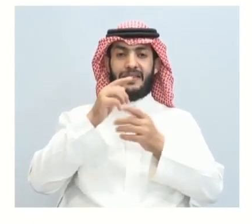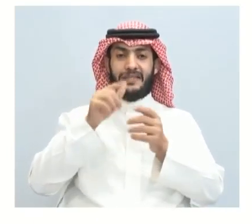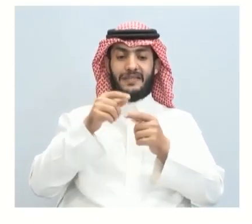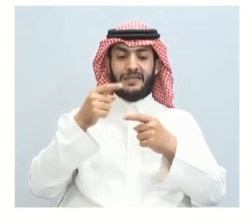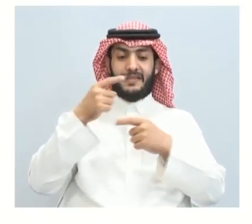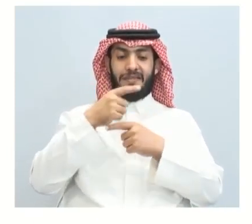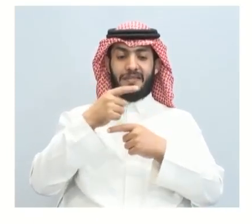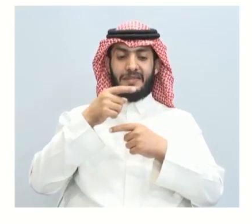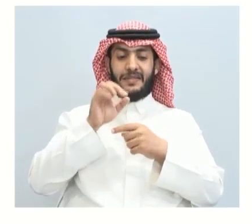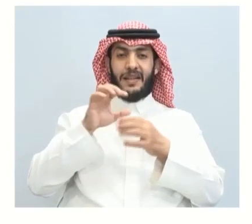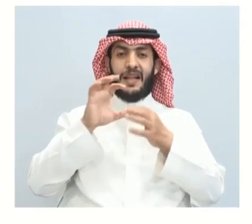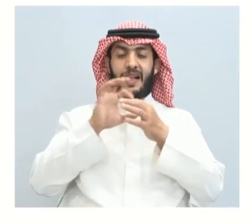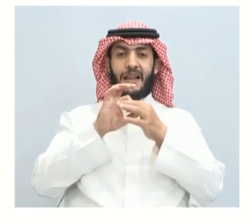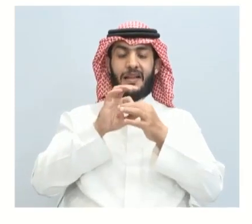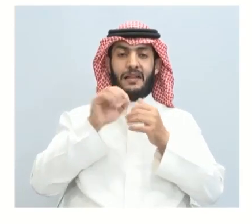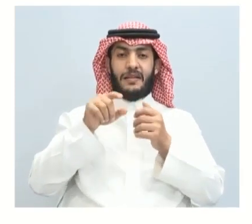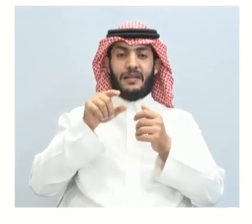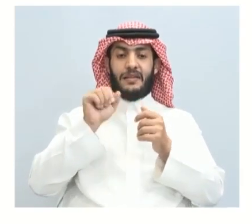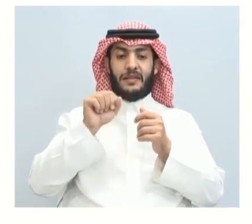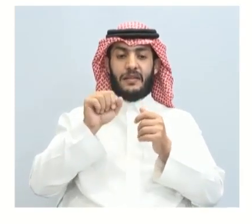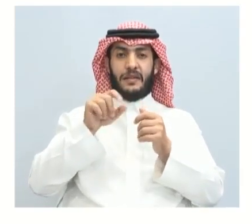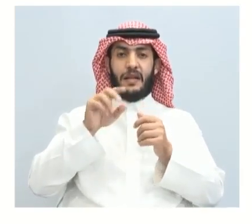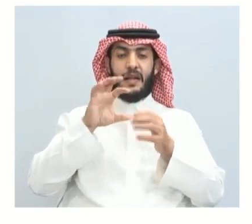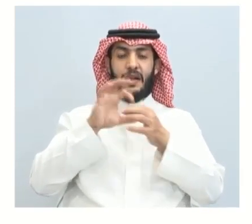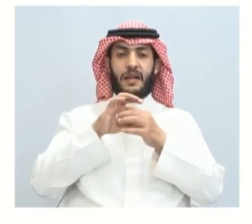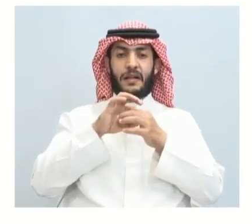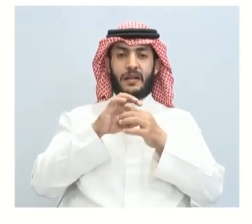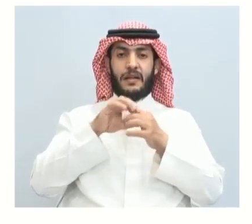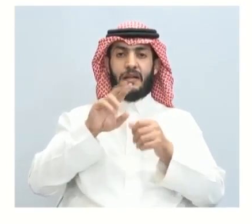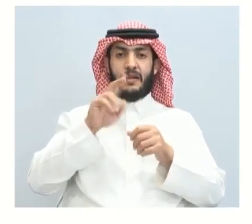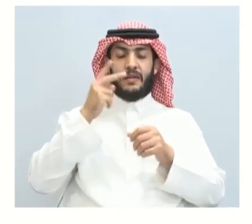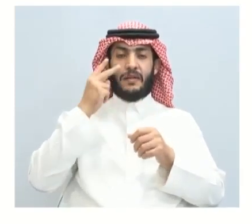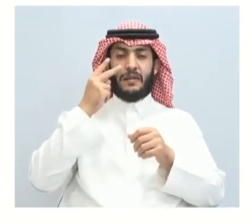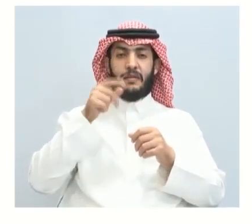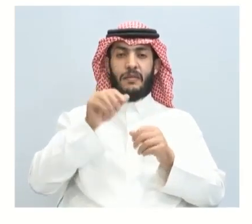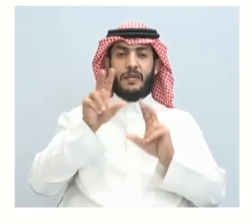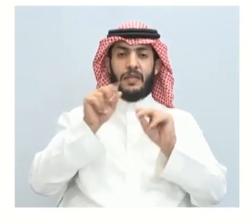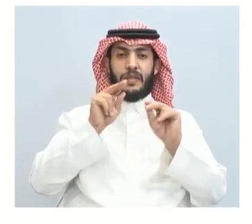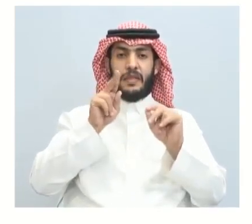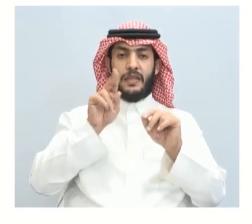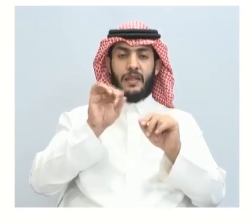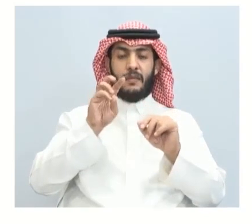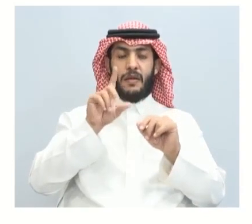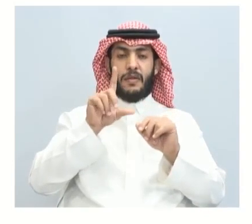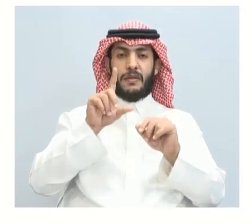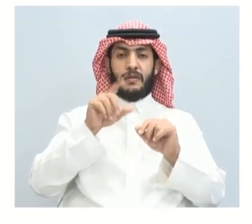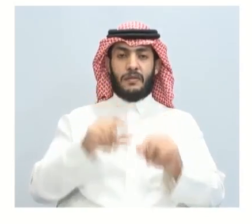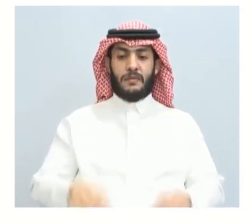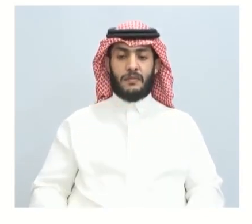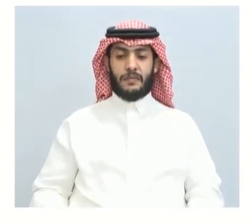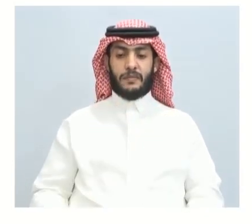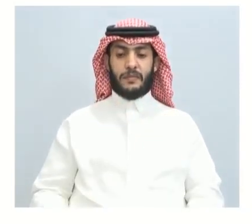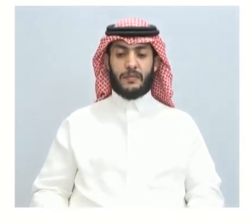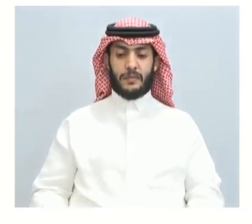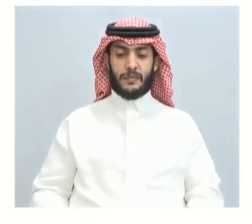فهي او العلاقه المعكوسه هي هذه العلاقه نلاحظ ان هناك تماثل يعني شوفوا معي